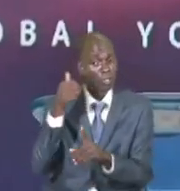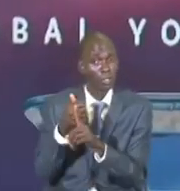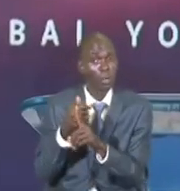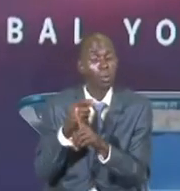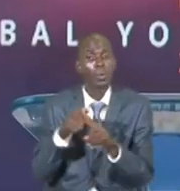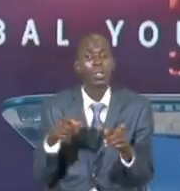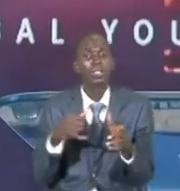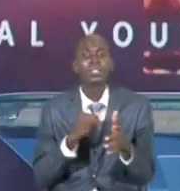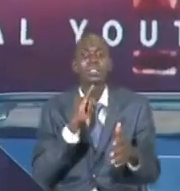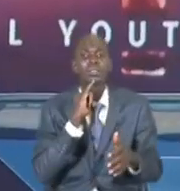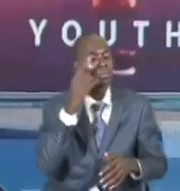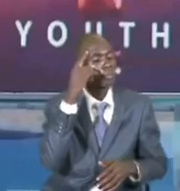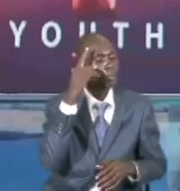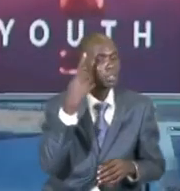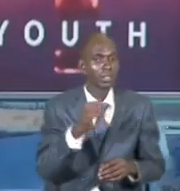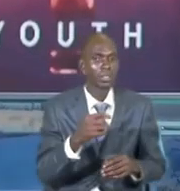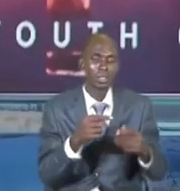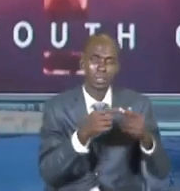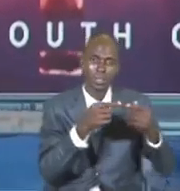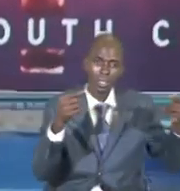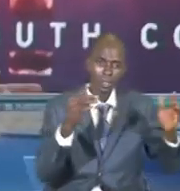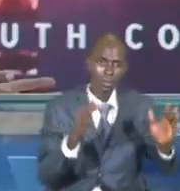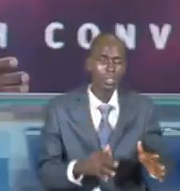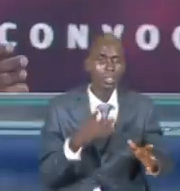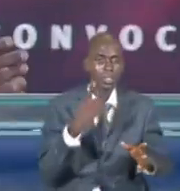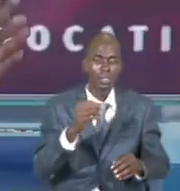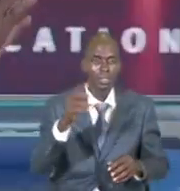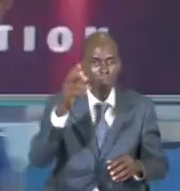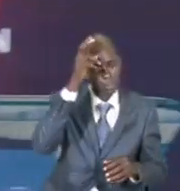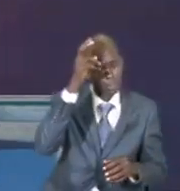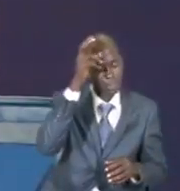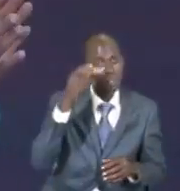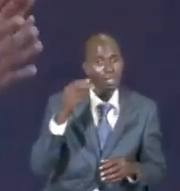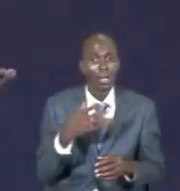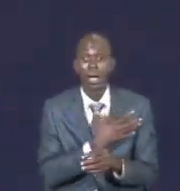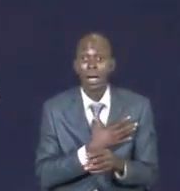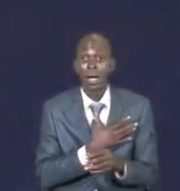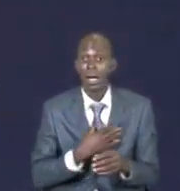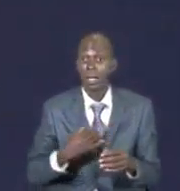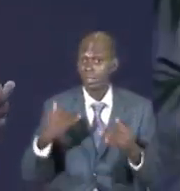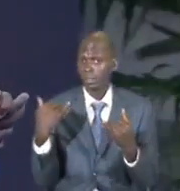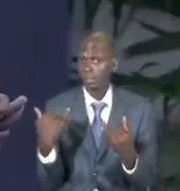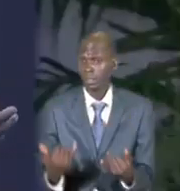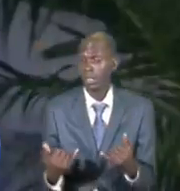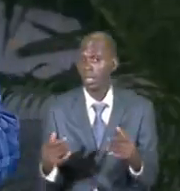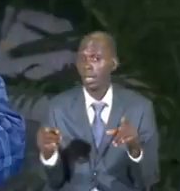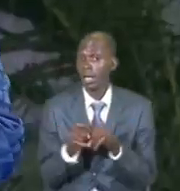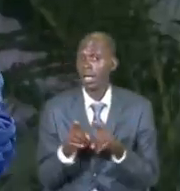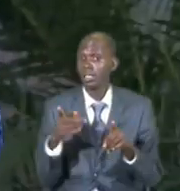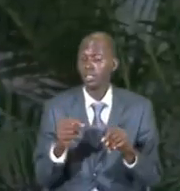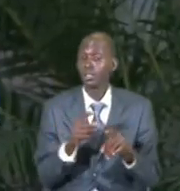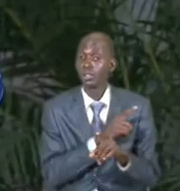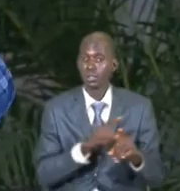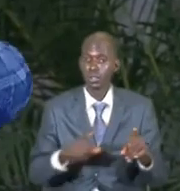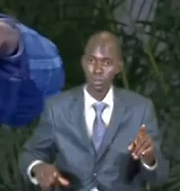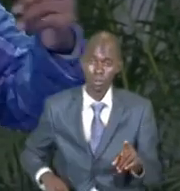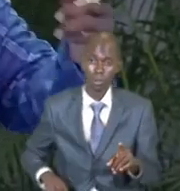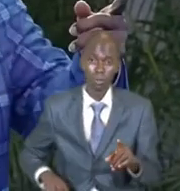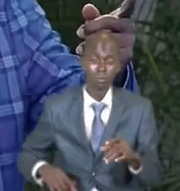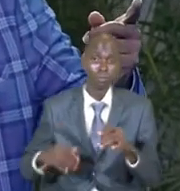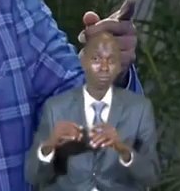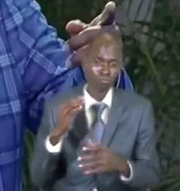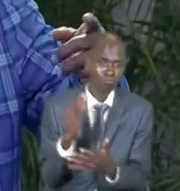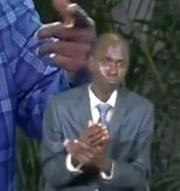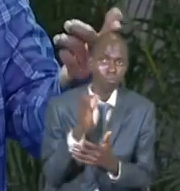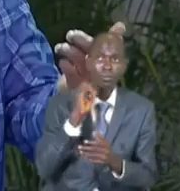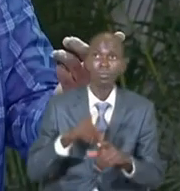goolu nye ndị na-emegide ha. Onye nwe anyị wee gbabishie ụzọ na ndụ ha, o wee sị na abụ onye